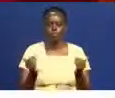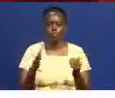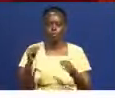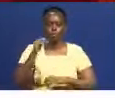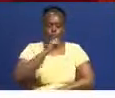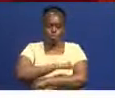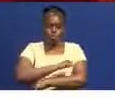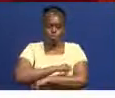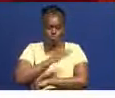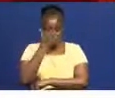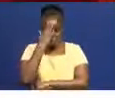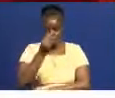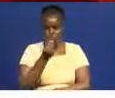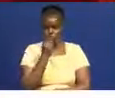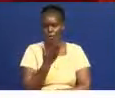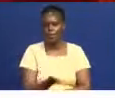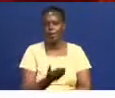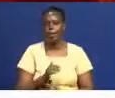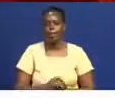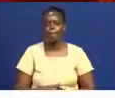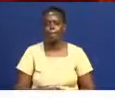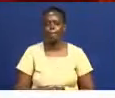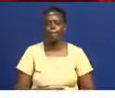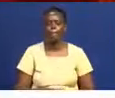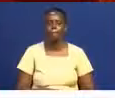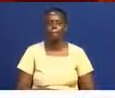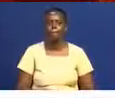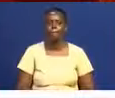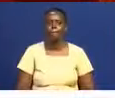kuenda skuli wakijua watapata chakula.